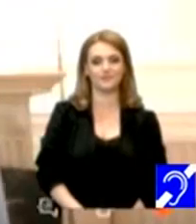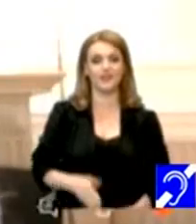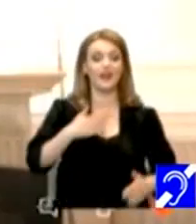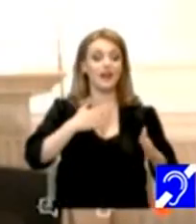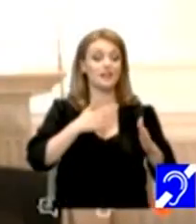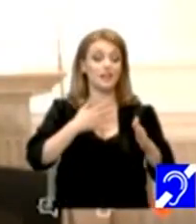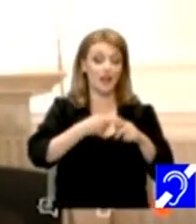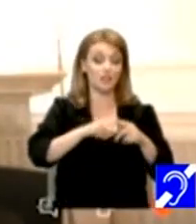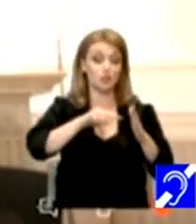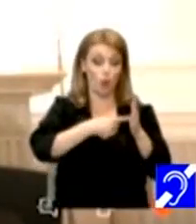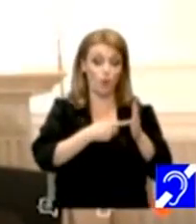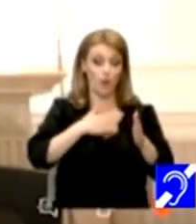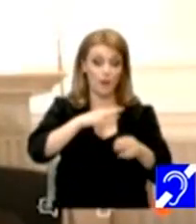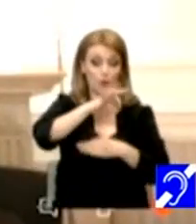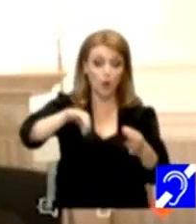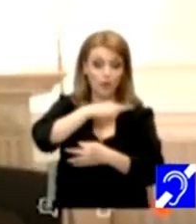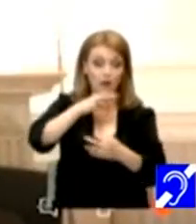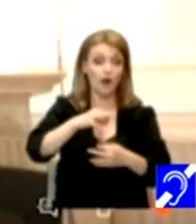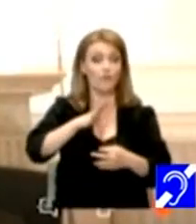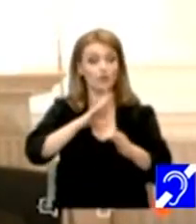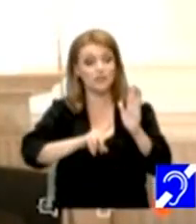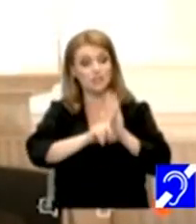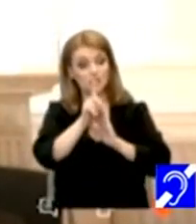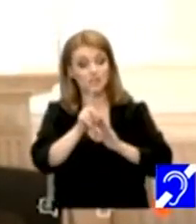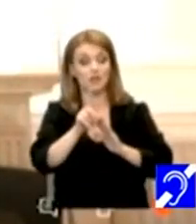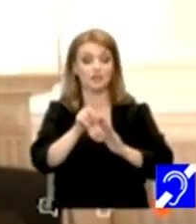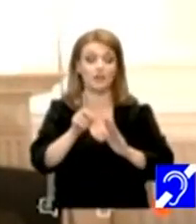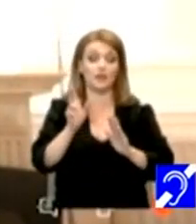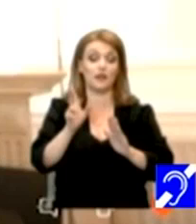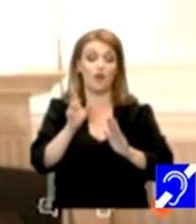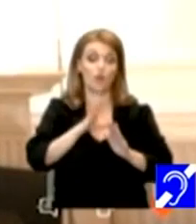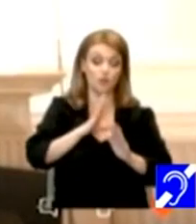Scopul proiectului inițial a fost și cred că va rămâne